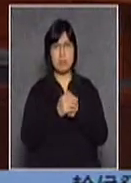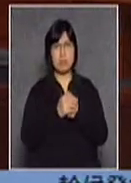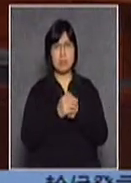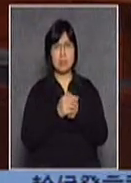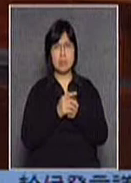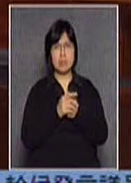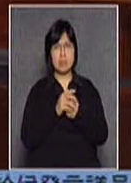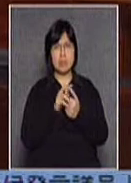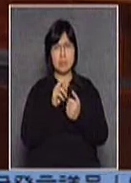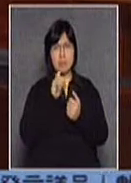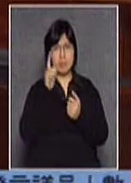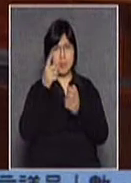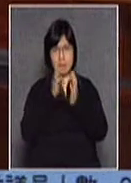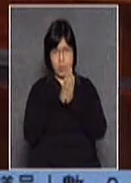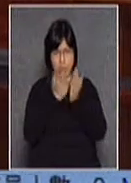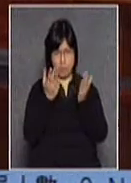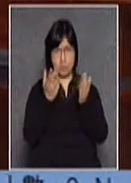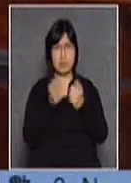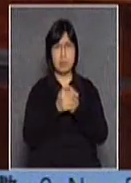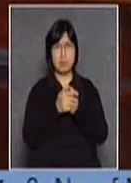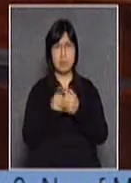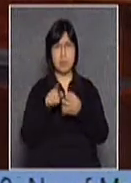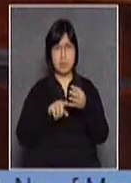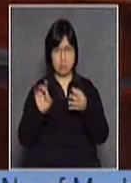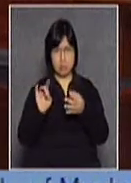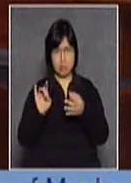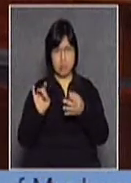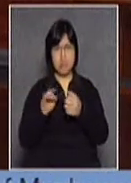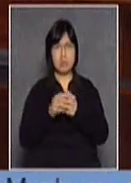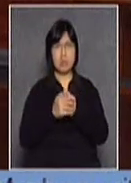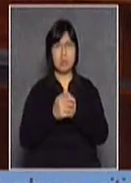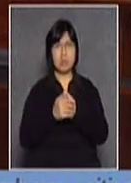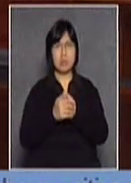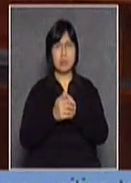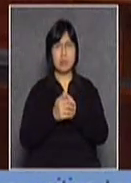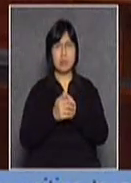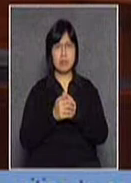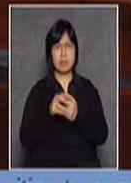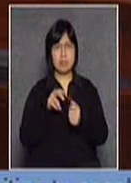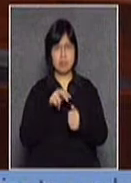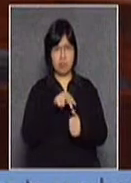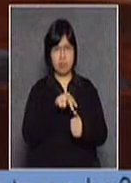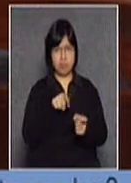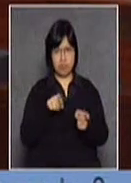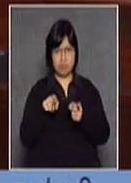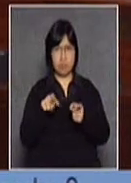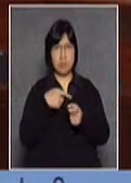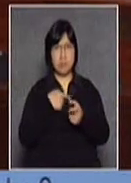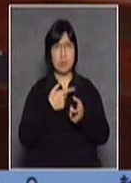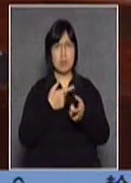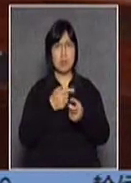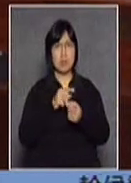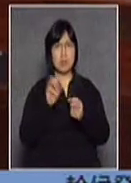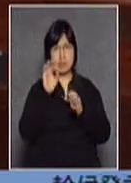控制，明報其實這個叫張曉卿，即是這個的操控啦，星島日報就是何柱